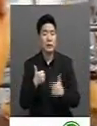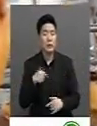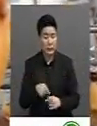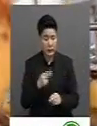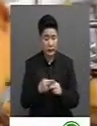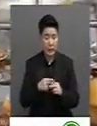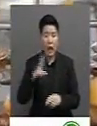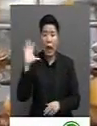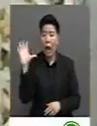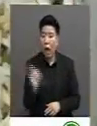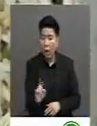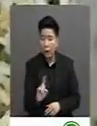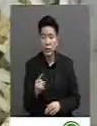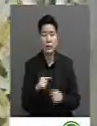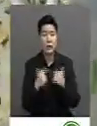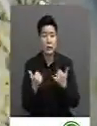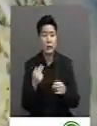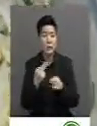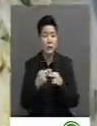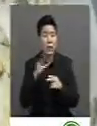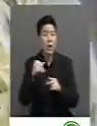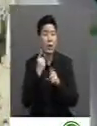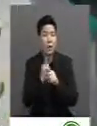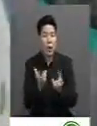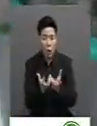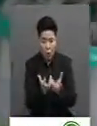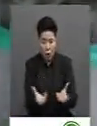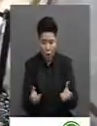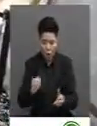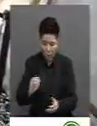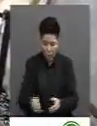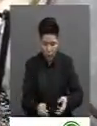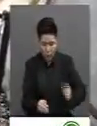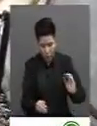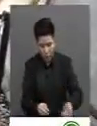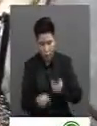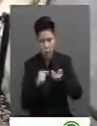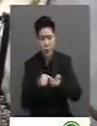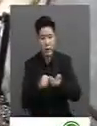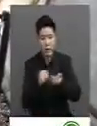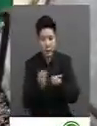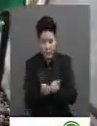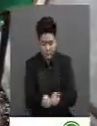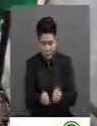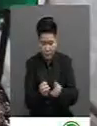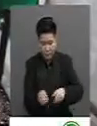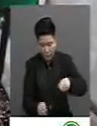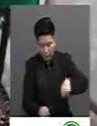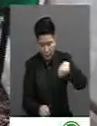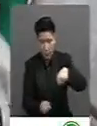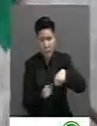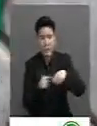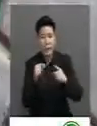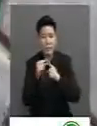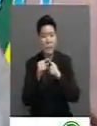ที่มาของชื่อขนมหวักนั้นก็เรียกตามอุปกรณ์ที่ใช้ทำนั่นก็คือทับผีค่ะซึ่งภา